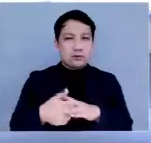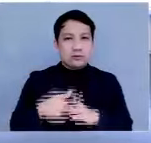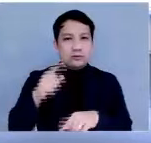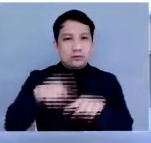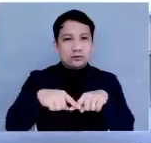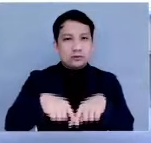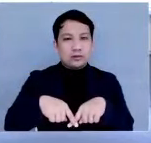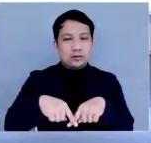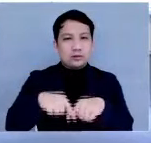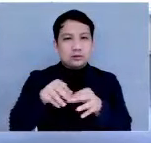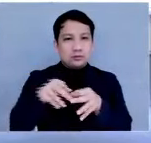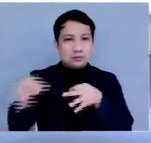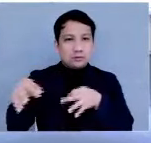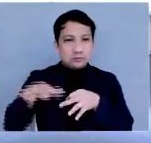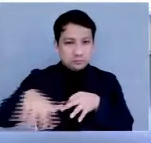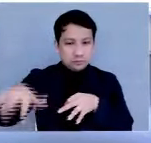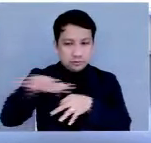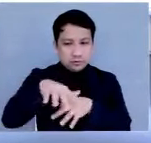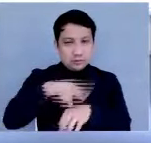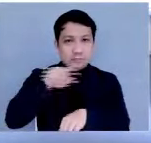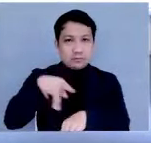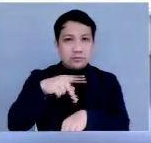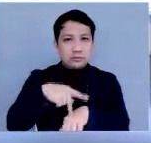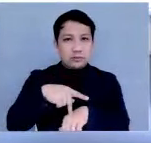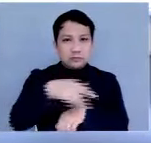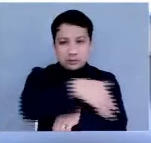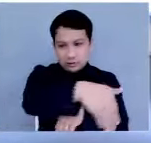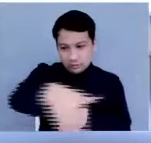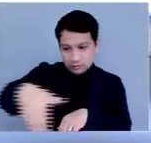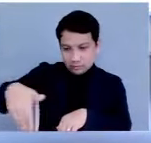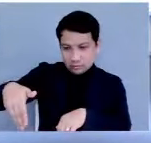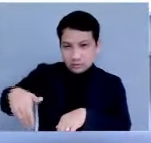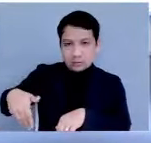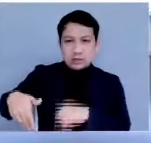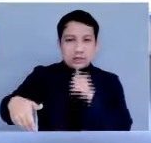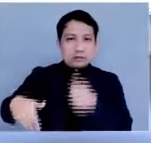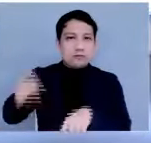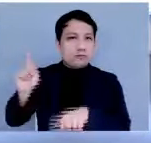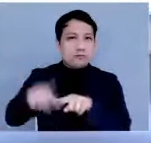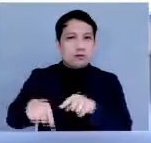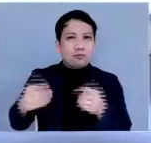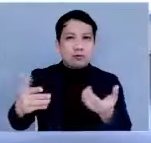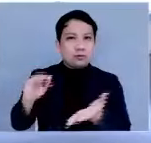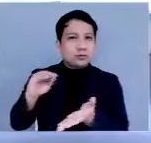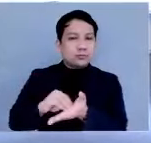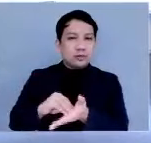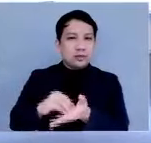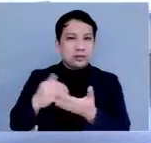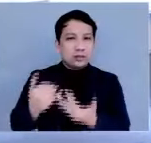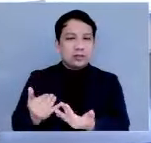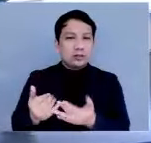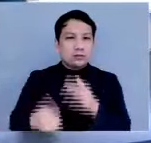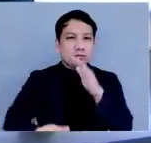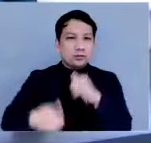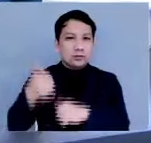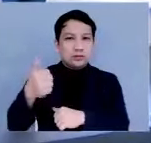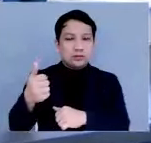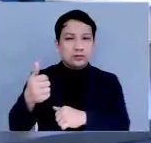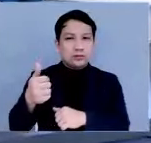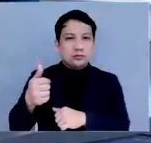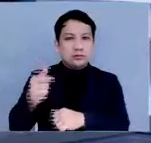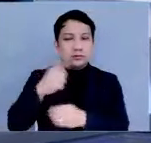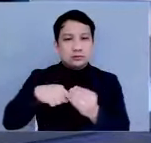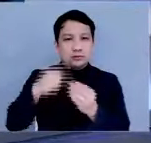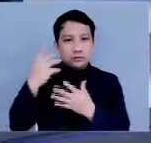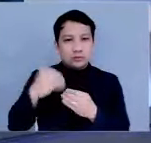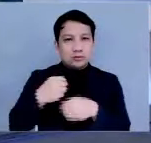full extent of the maritime domains of the Philippines. Parang disclaimer. At ito pa, ngayong naisabatas na ang Maritime Zones Act, gagawa